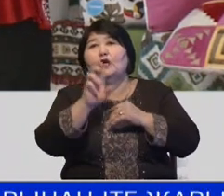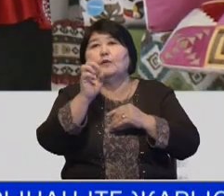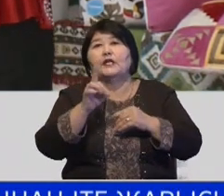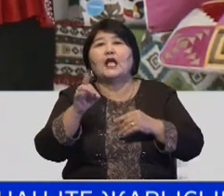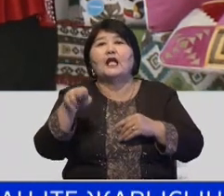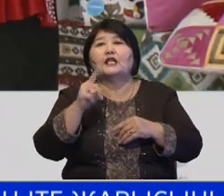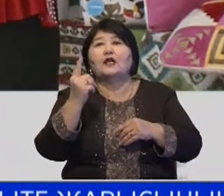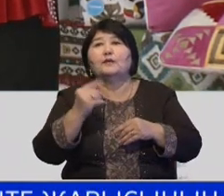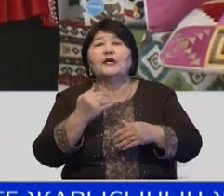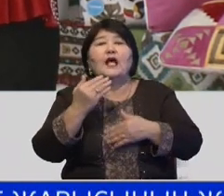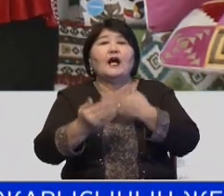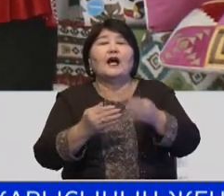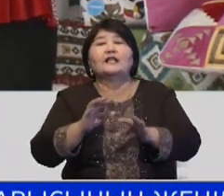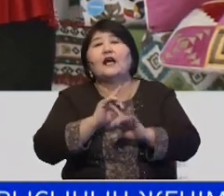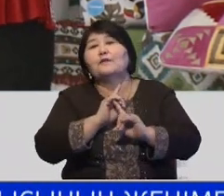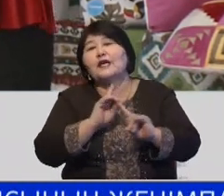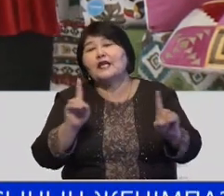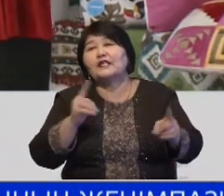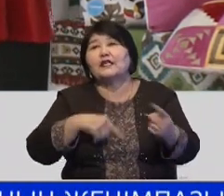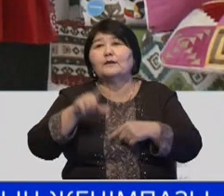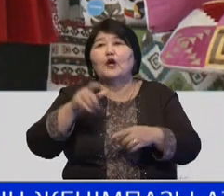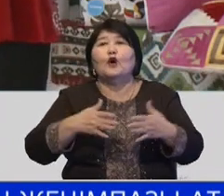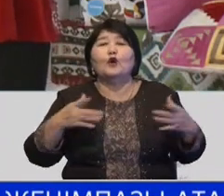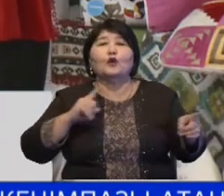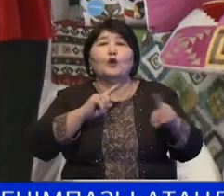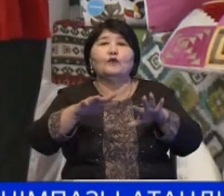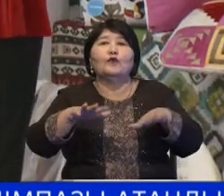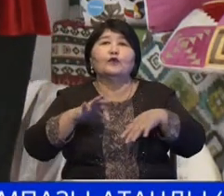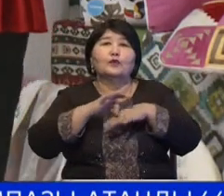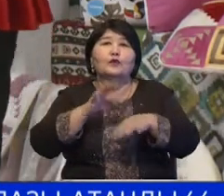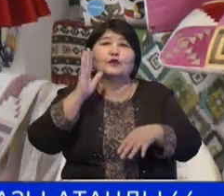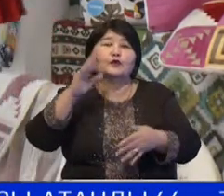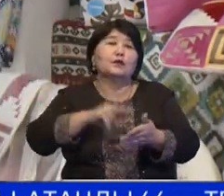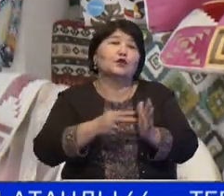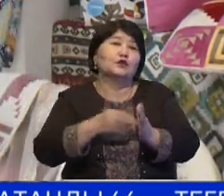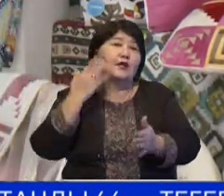қадам атты креативті кәсіпкерлердің үлкен форумын өткізетін боламыз, жоспарлап отырмыз.